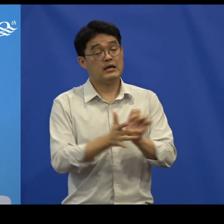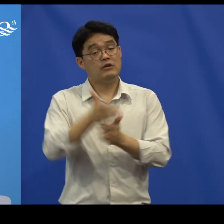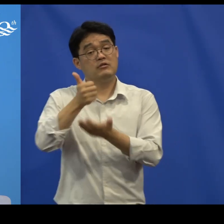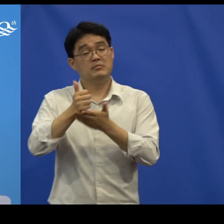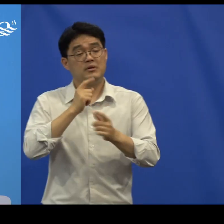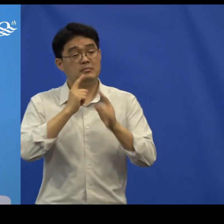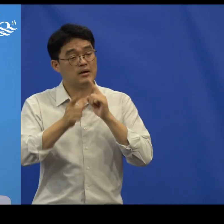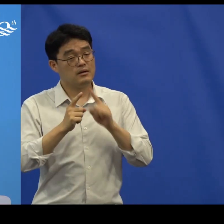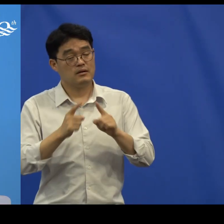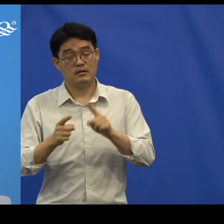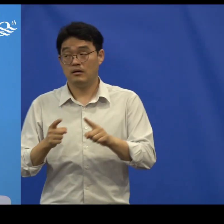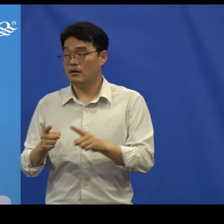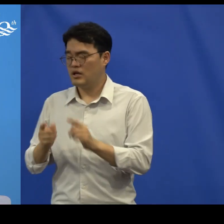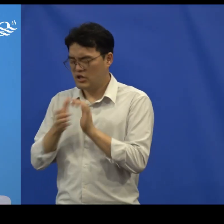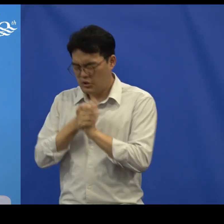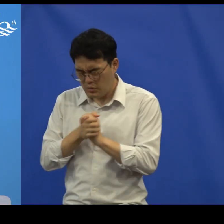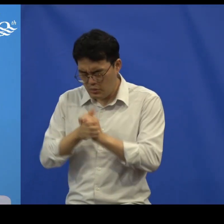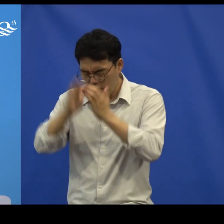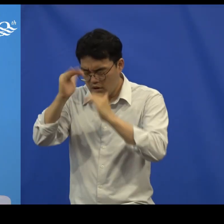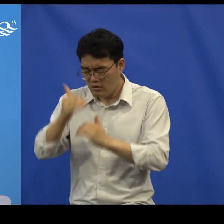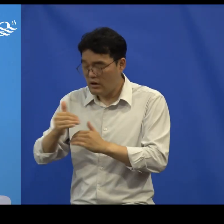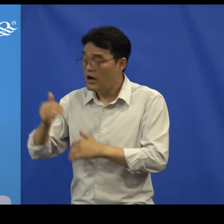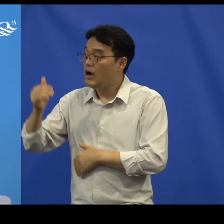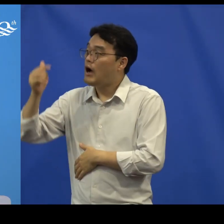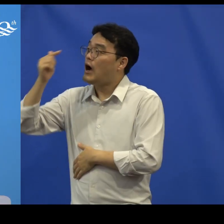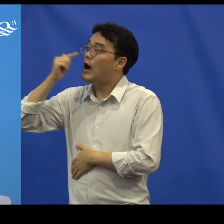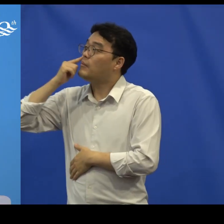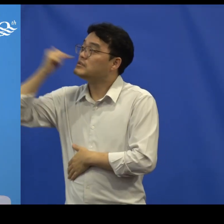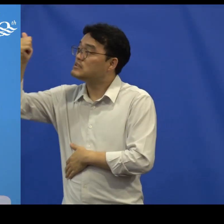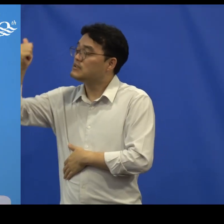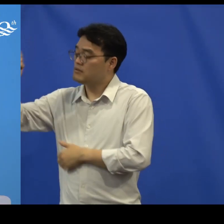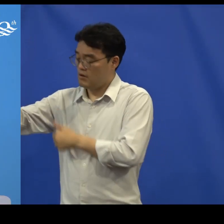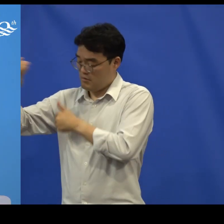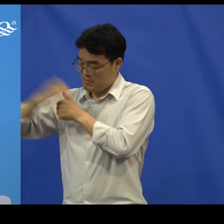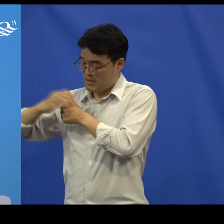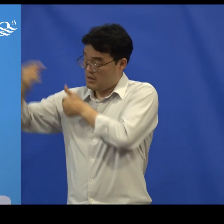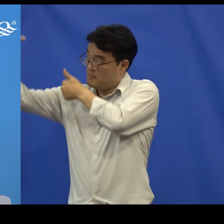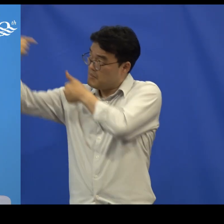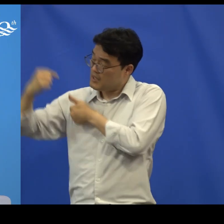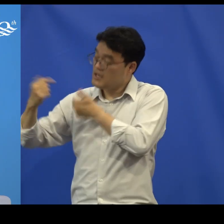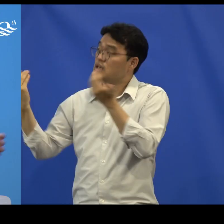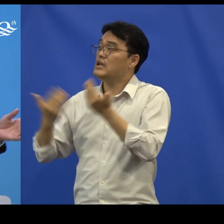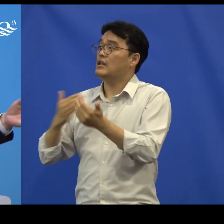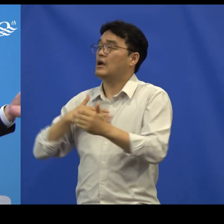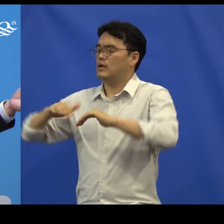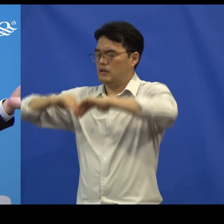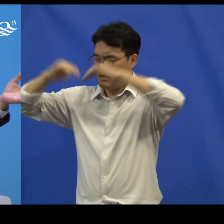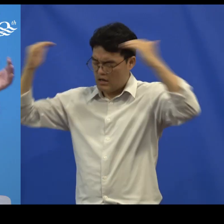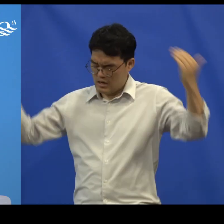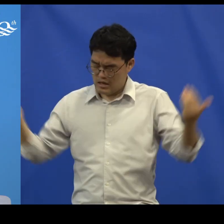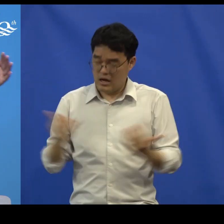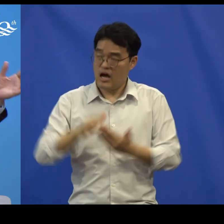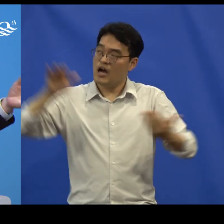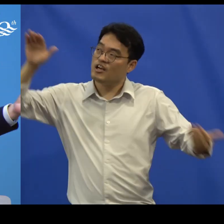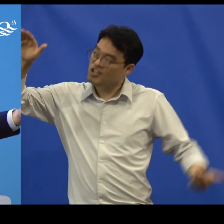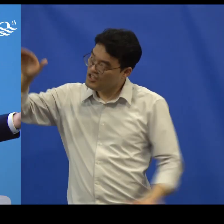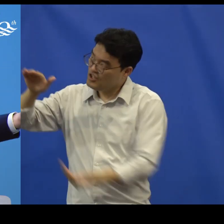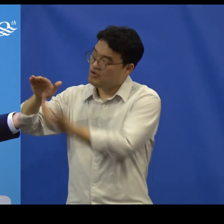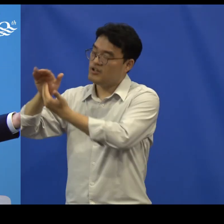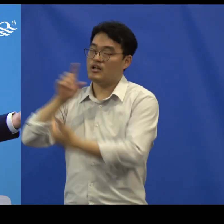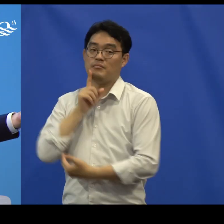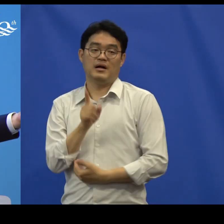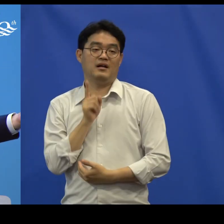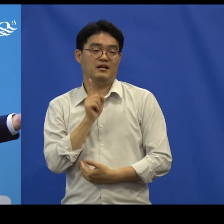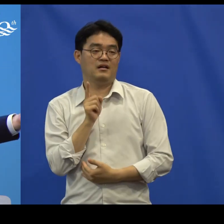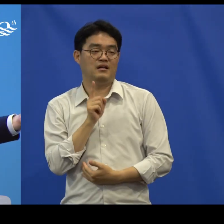다 이루었사오니. 그 굉장히 멋있는 거죠. 그래서 예수님은 십자가상에서